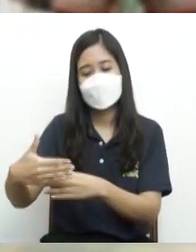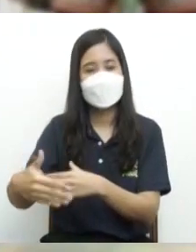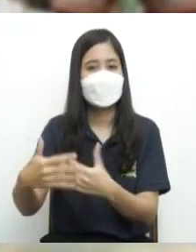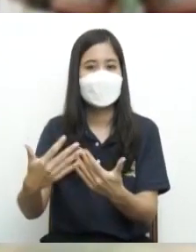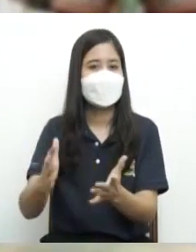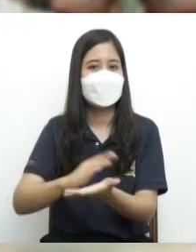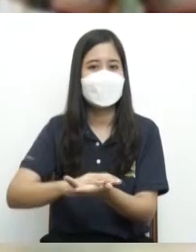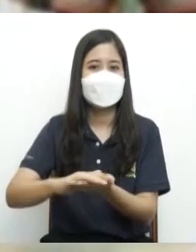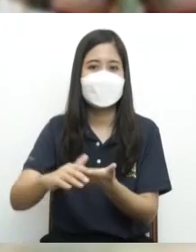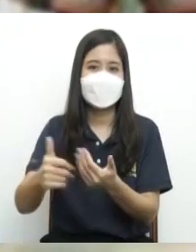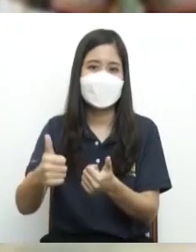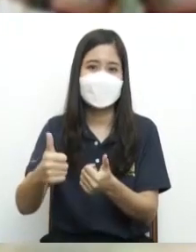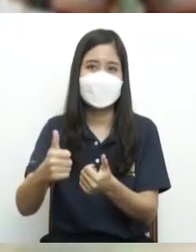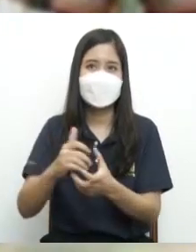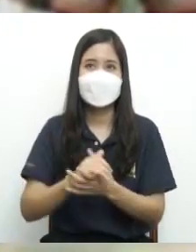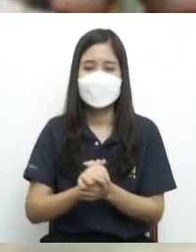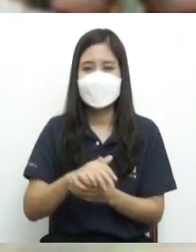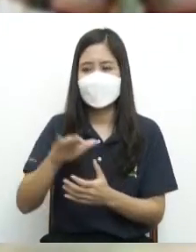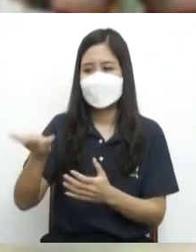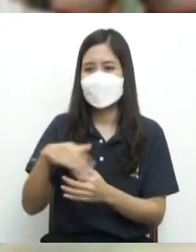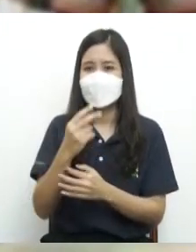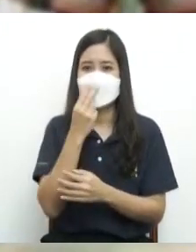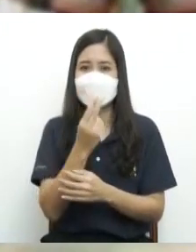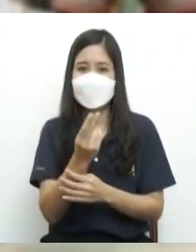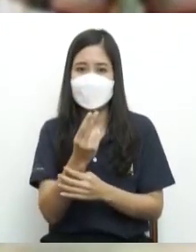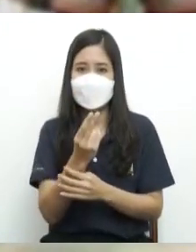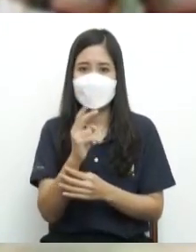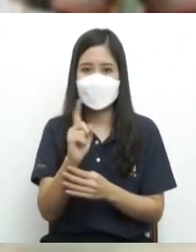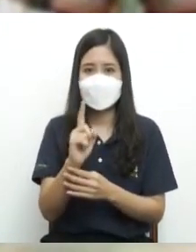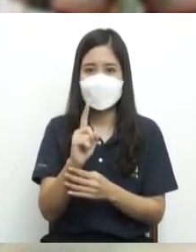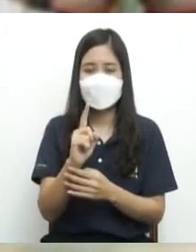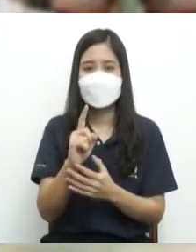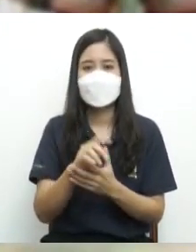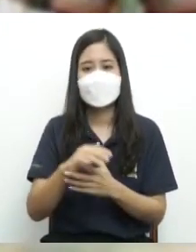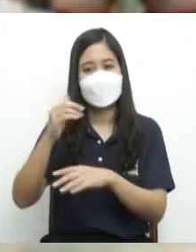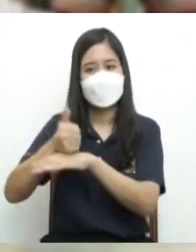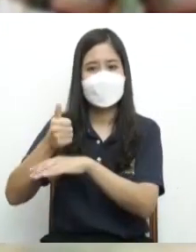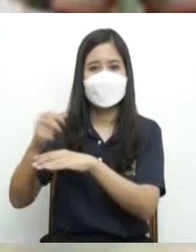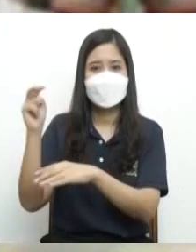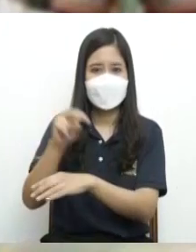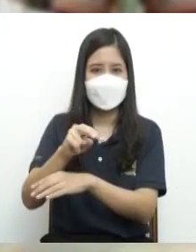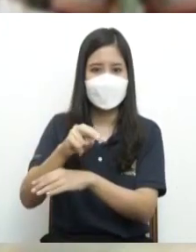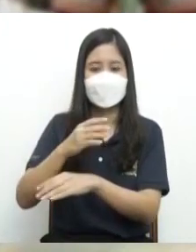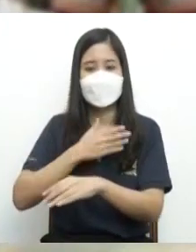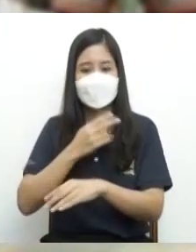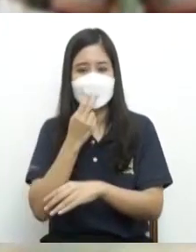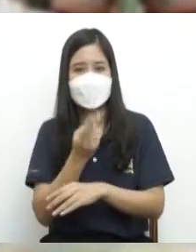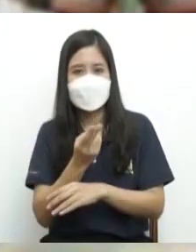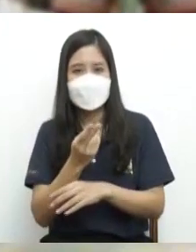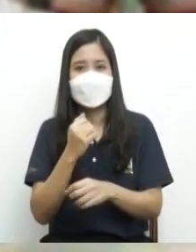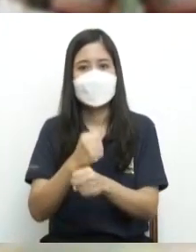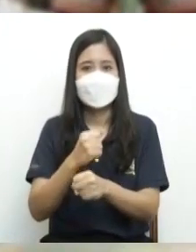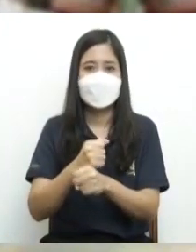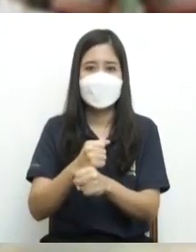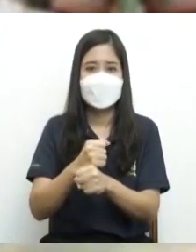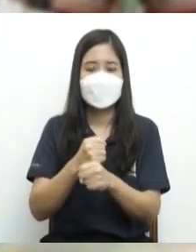องเห็นเพื่อนร่วมงานจะมองเห็นหรือแม้กระทั่งผู้ใต้บัญชาจะมองเห็นนะครับอันนี้ก็คือหลักง่ายๆเลยซึ่งผม